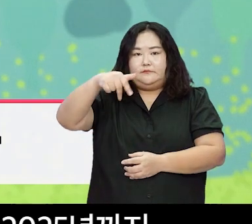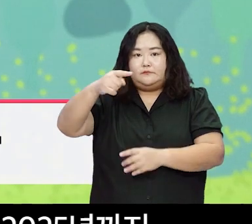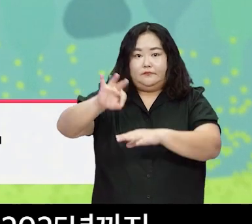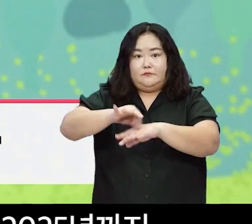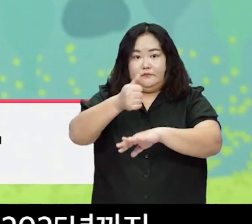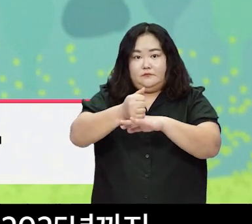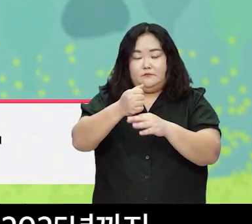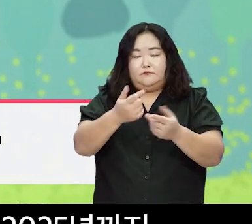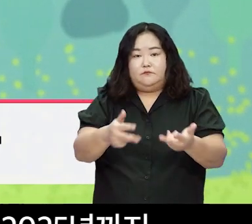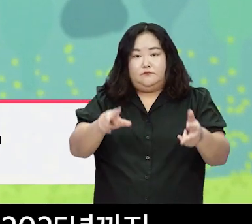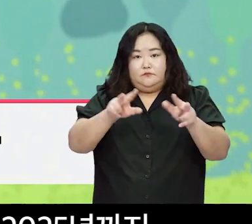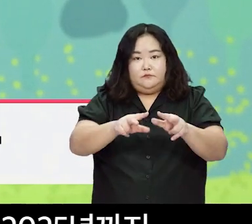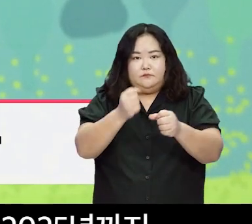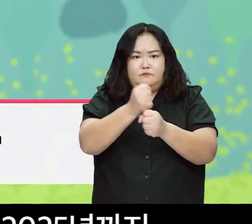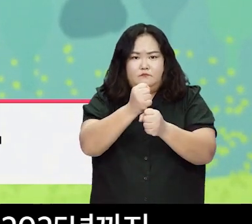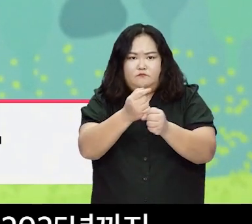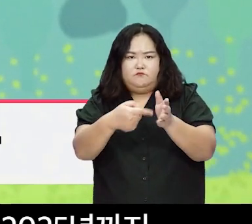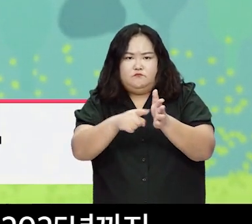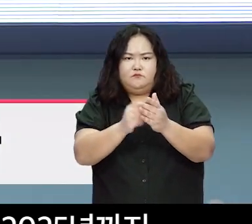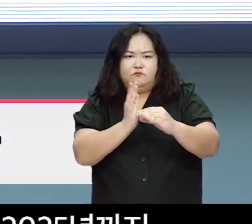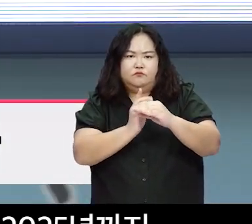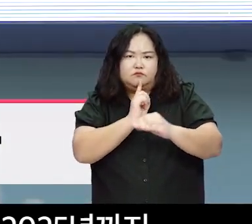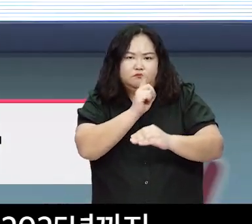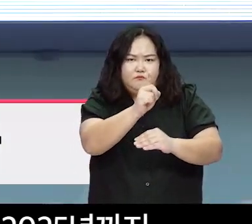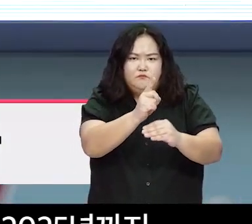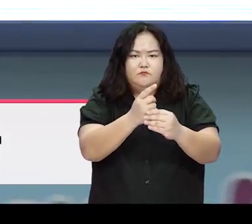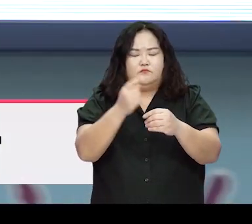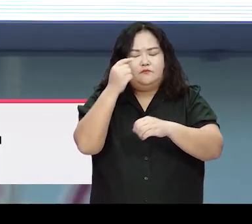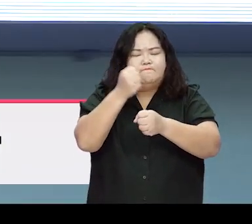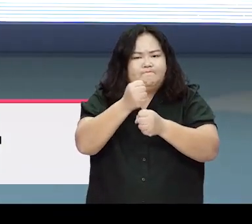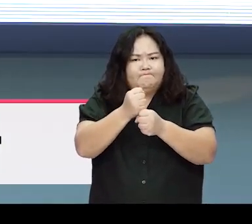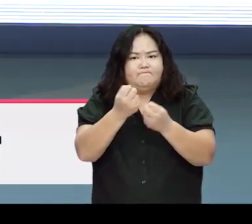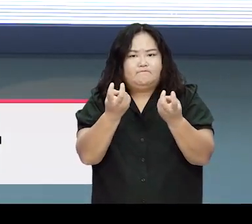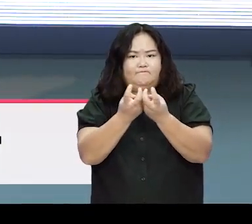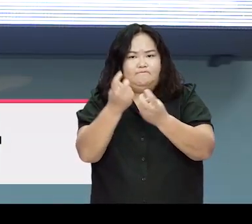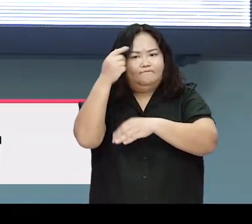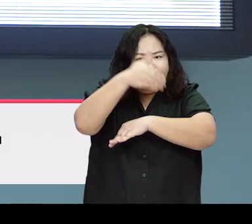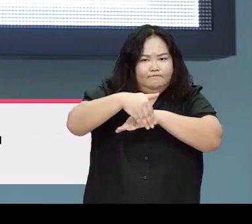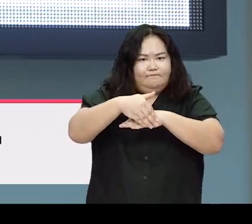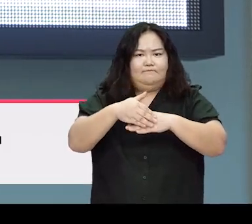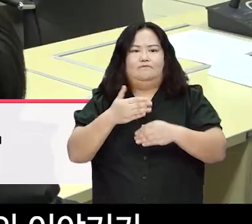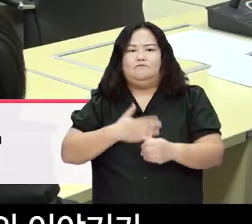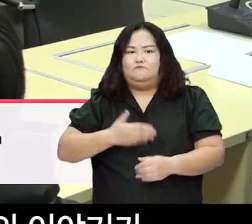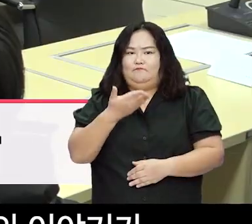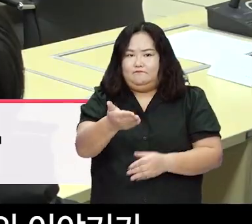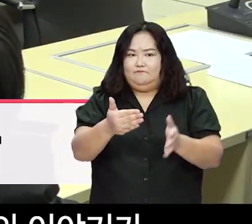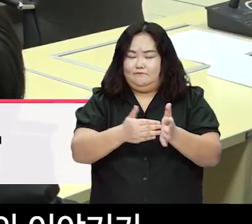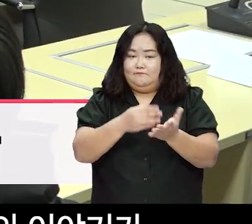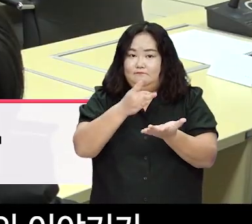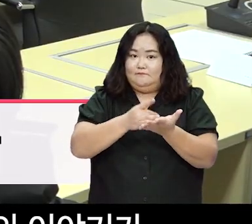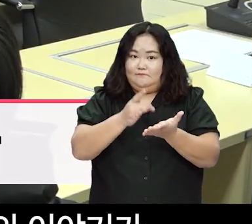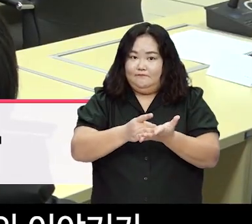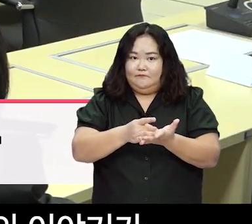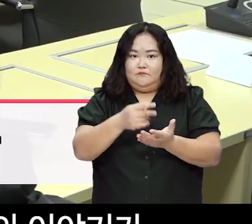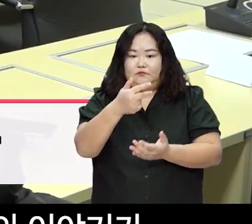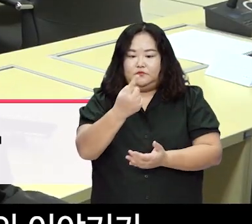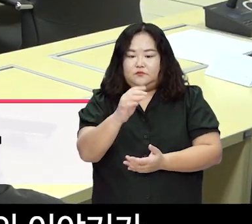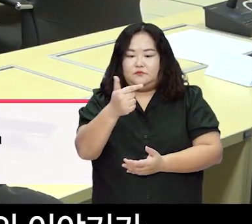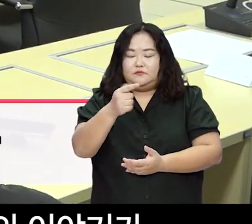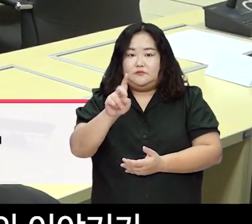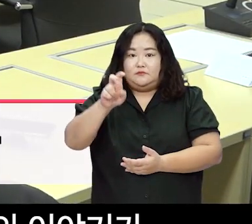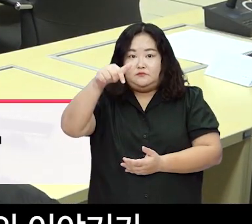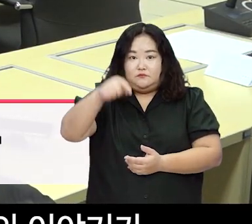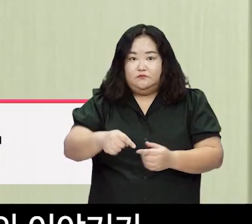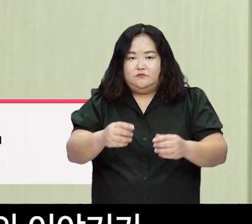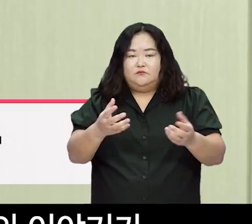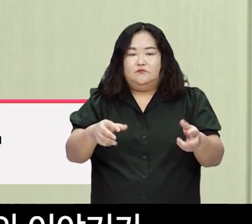사업을 위한 중간 보고회를 열고 2025년까지 중공 계획을 밝혔습니다 천안시 동남구 유량동 일원에